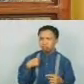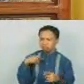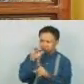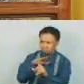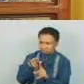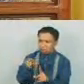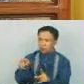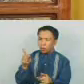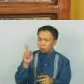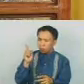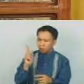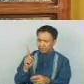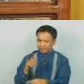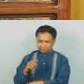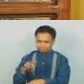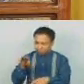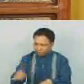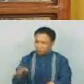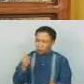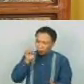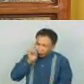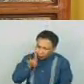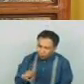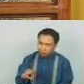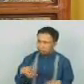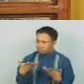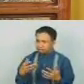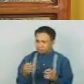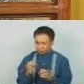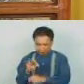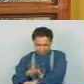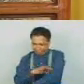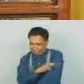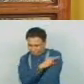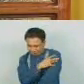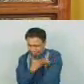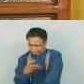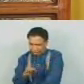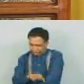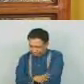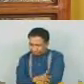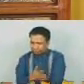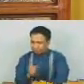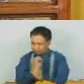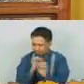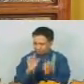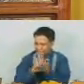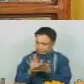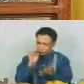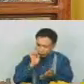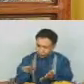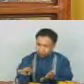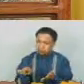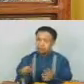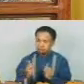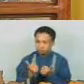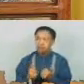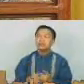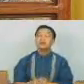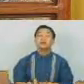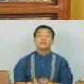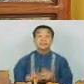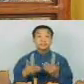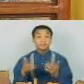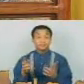And the first child who would have problems would be somebody, kaya gusto rin natin to i-address lalo sa mga